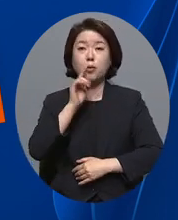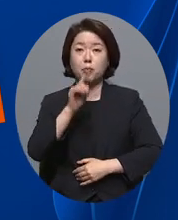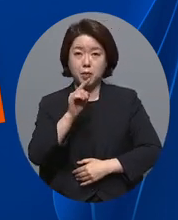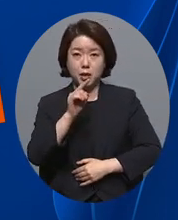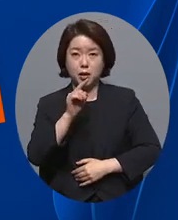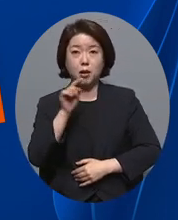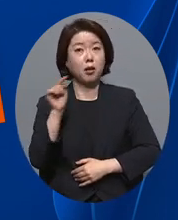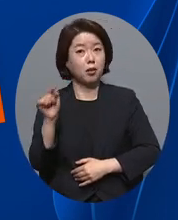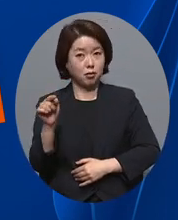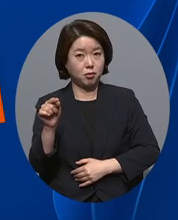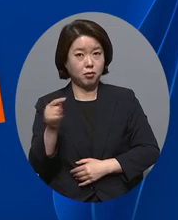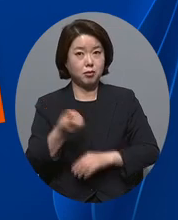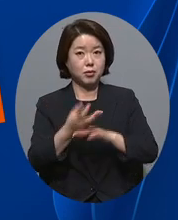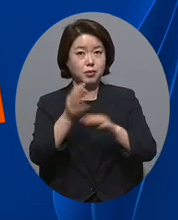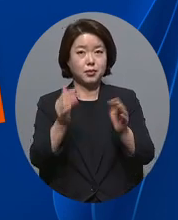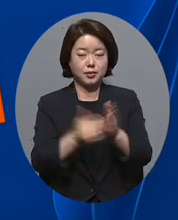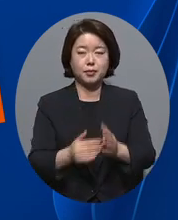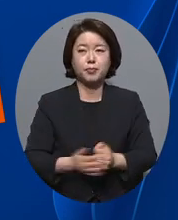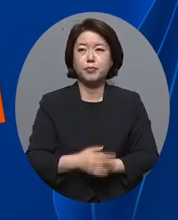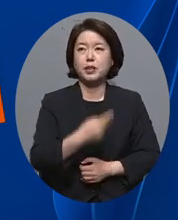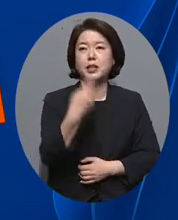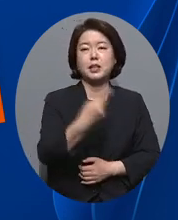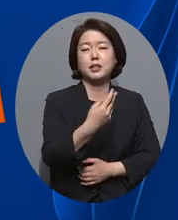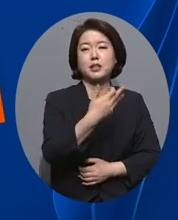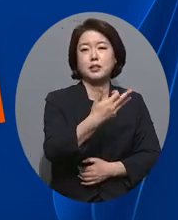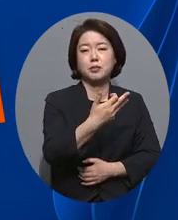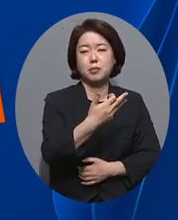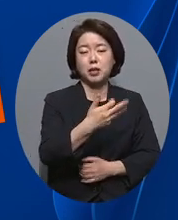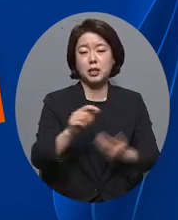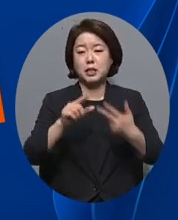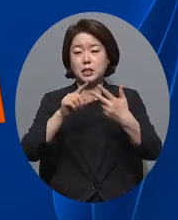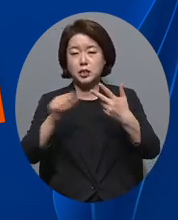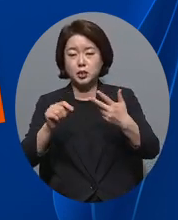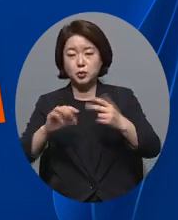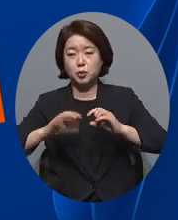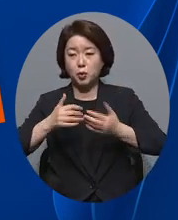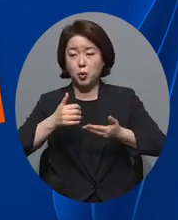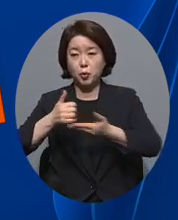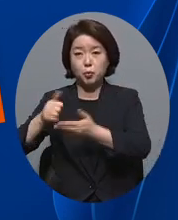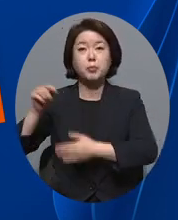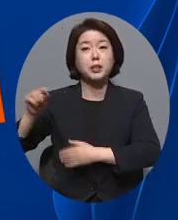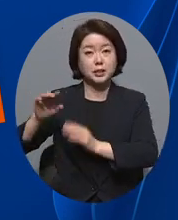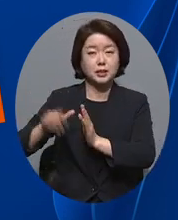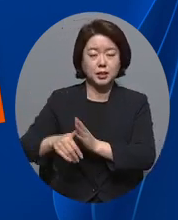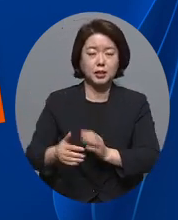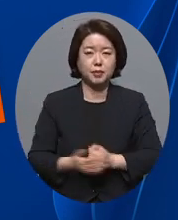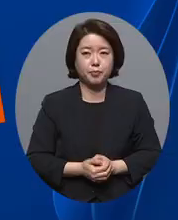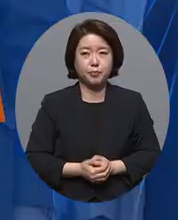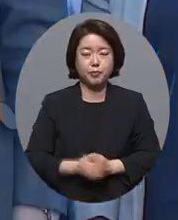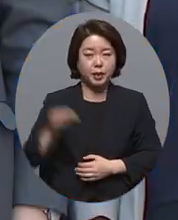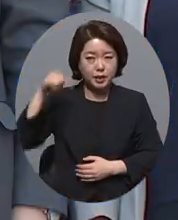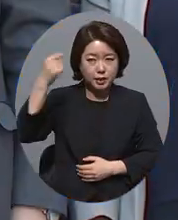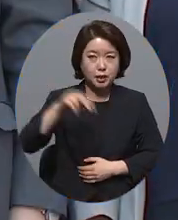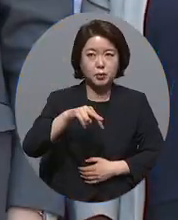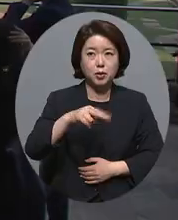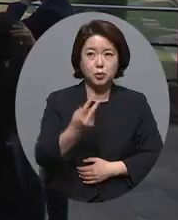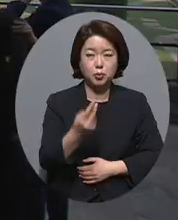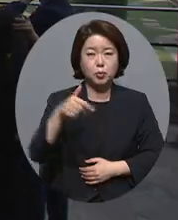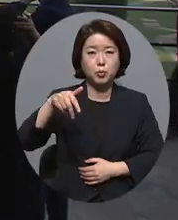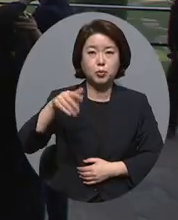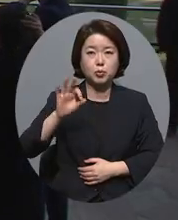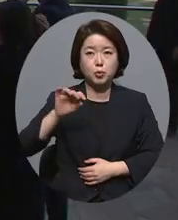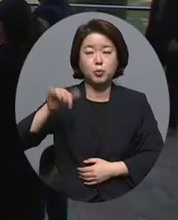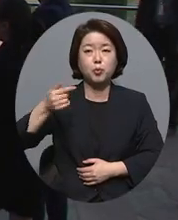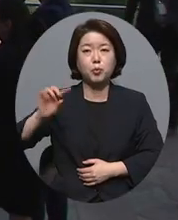했다는게 전해졌습니다 2018년 7월 국빈 방문 당시에 그리고 도종환 당시 문체부